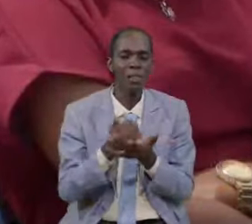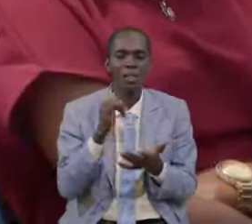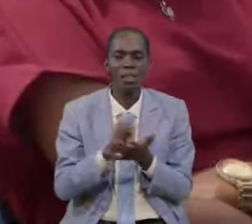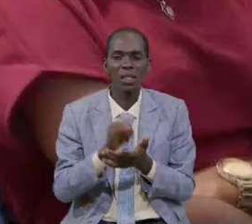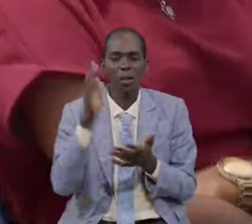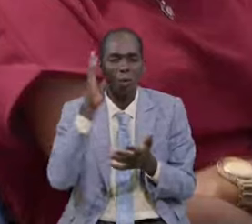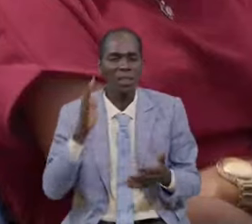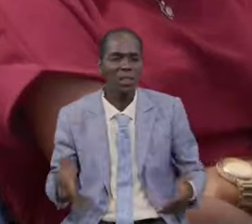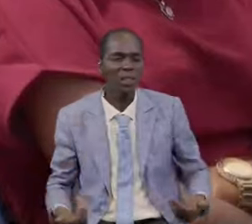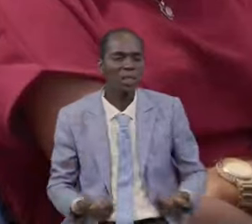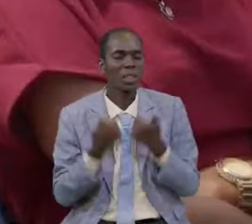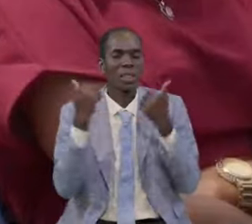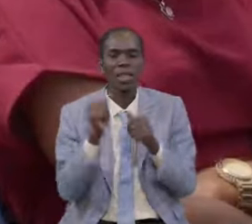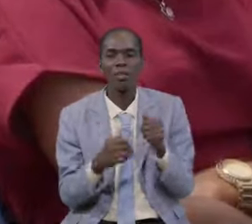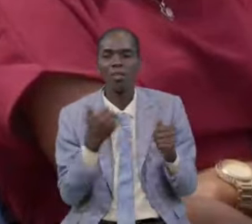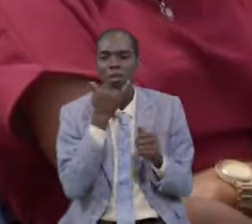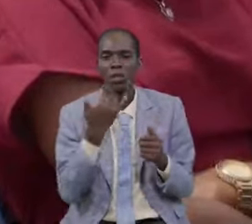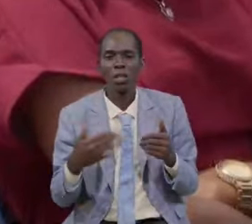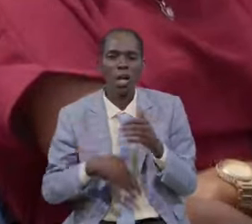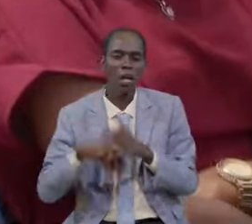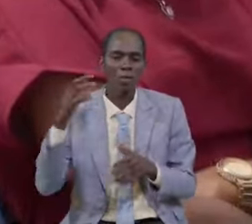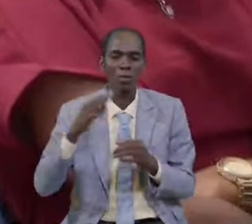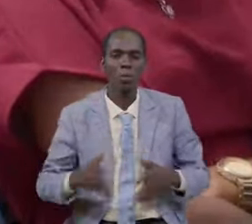chose sera balayée de ta voie.